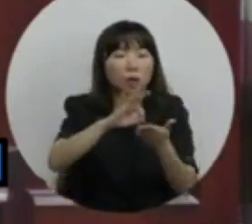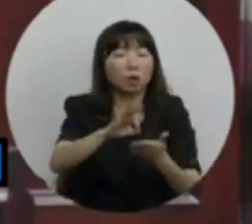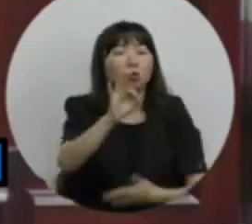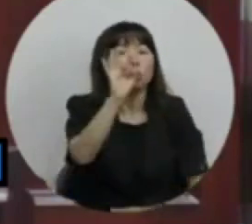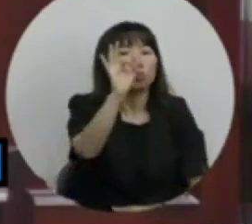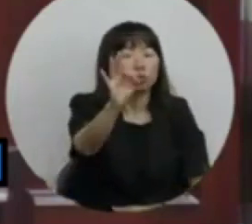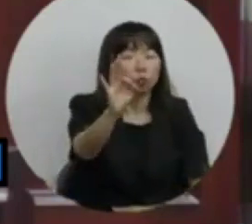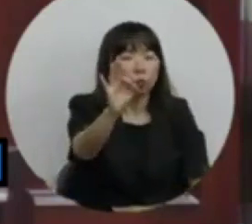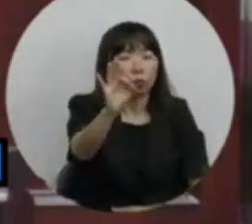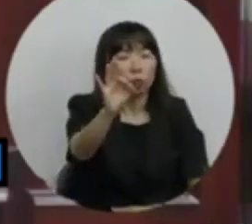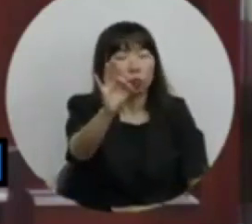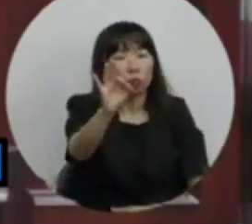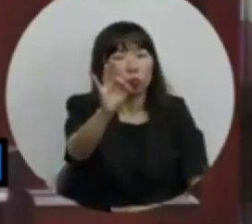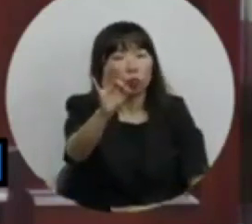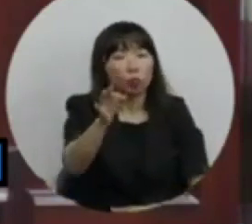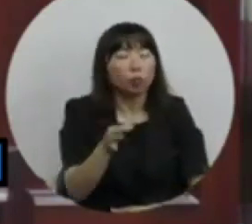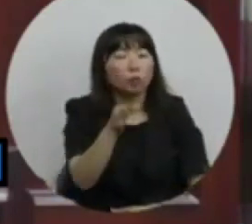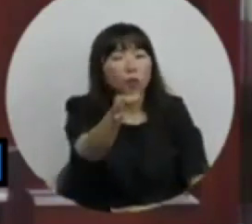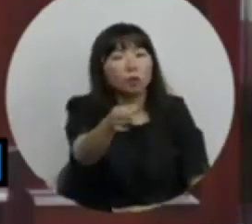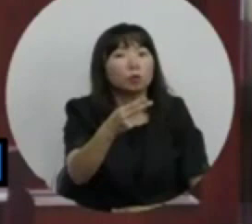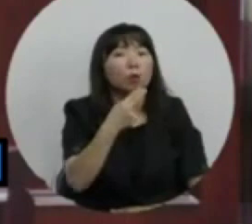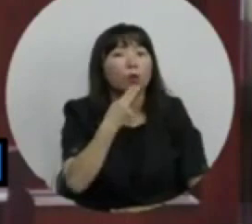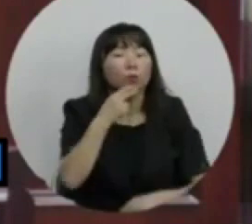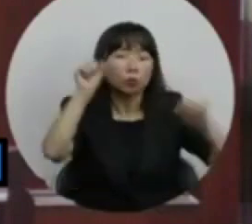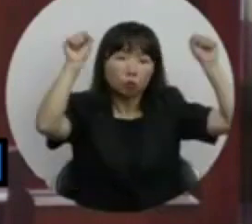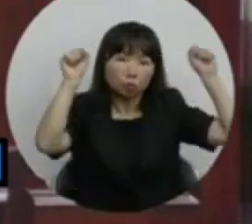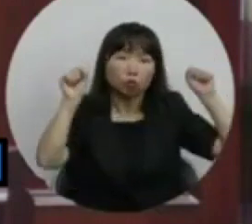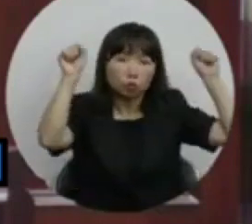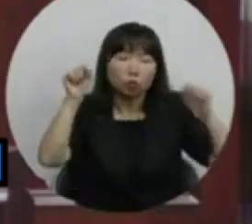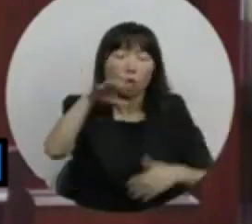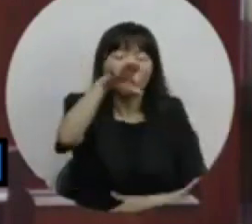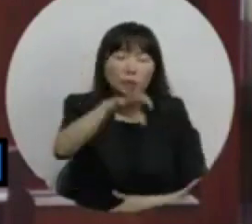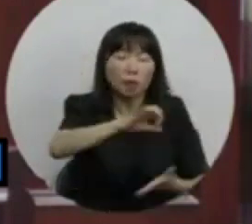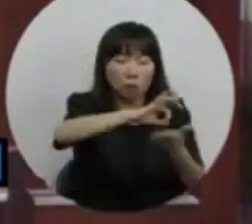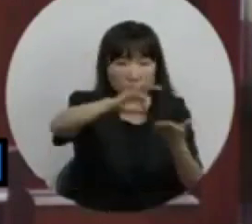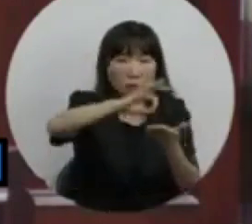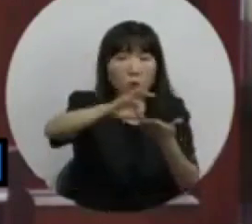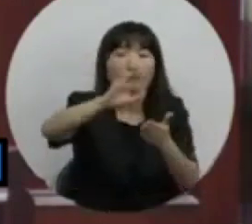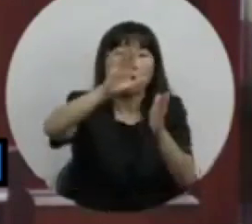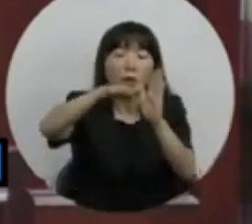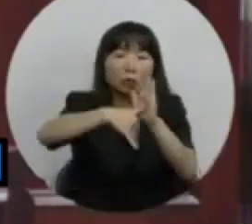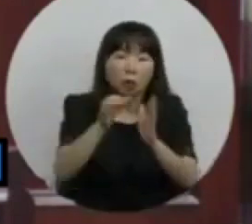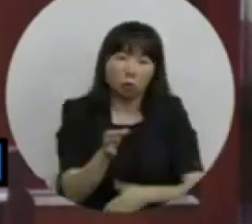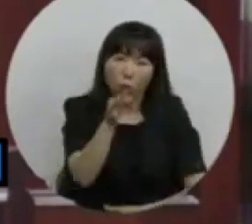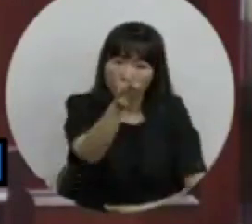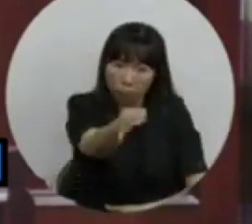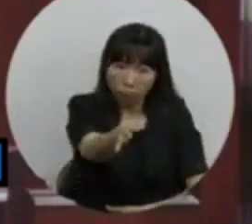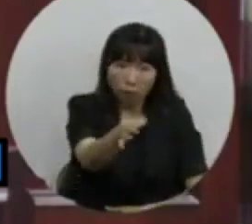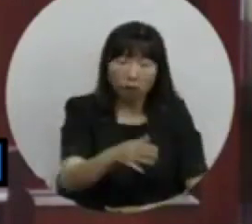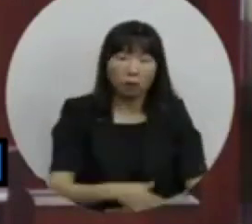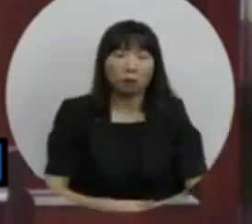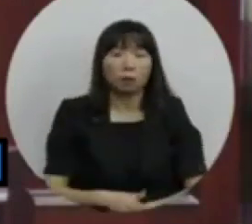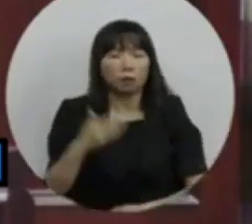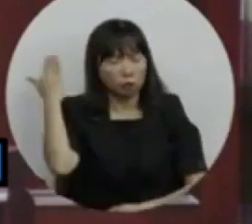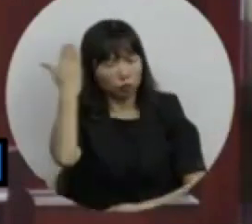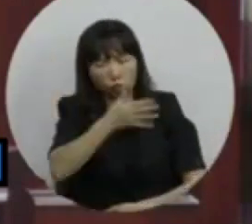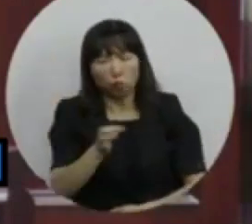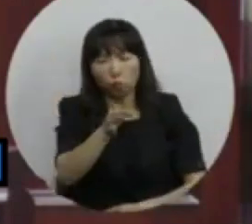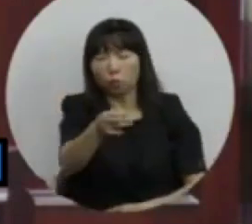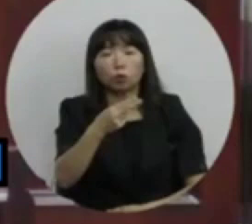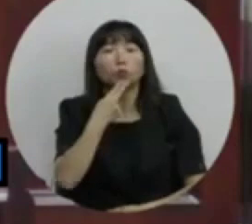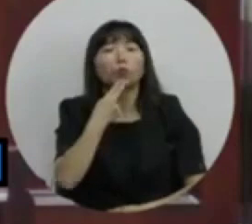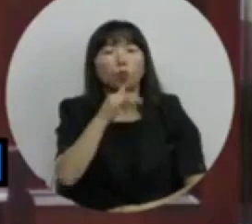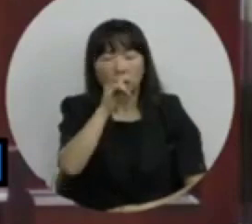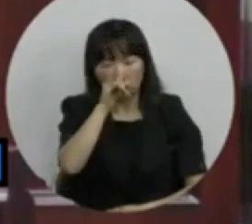저기 보통 저 운동장 사용할 때 체육시설 운동장 사용할 돈을 내잖아요. 전혀 안 냈는데도 있습니다.